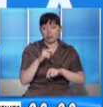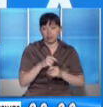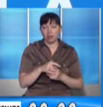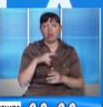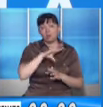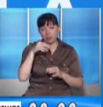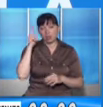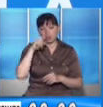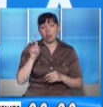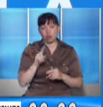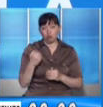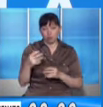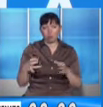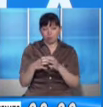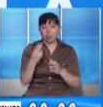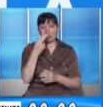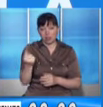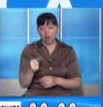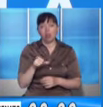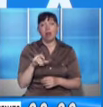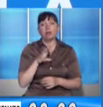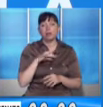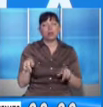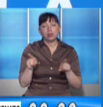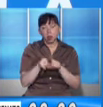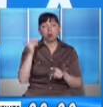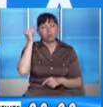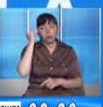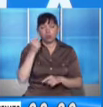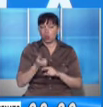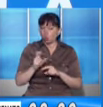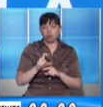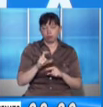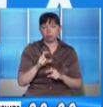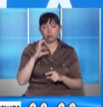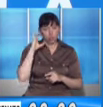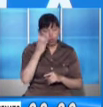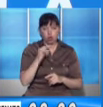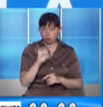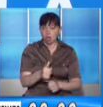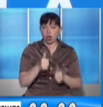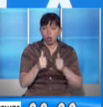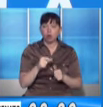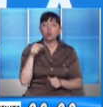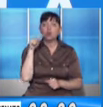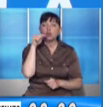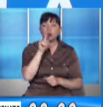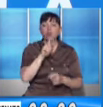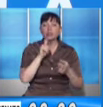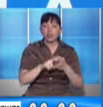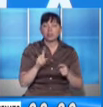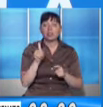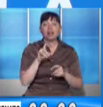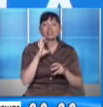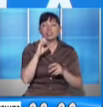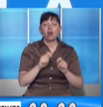că platforma DA a avut o poziție destul de serioasă, bună, în ceea ce privește deschiderea